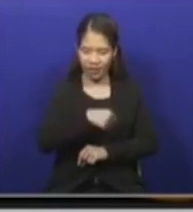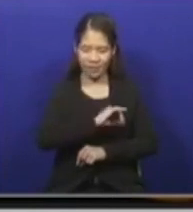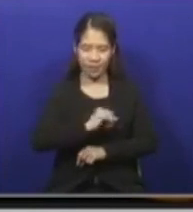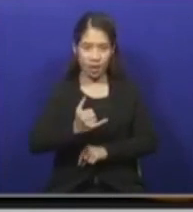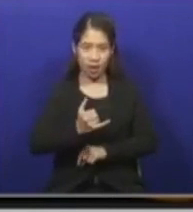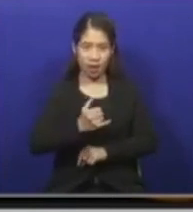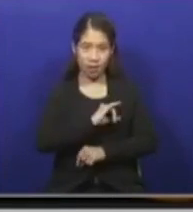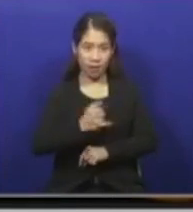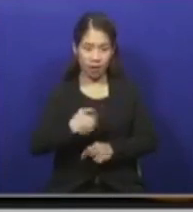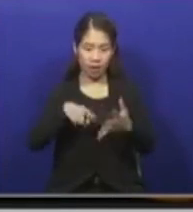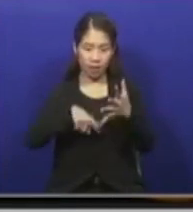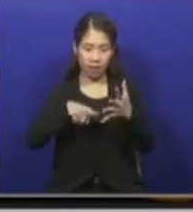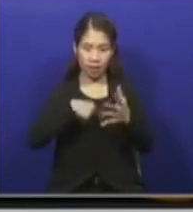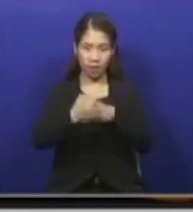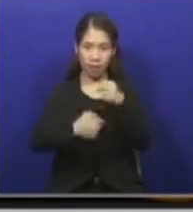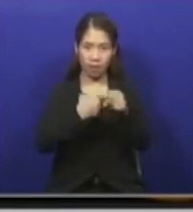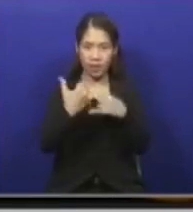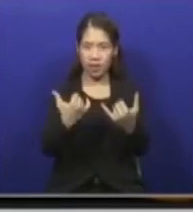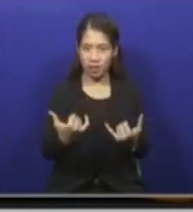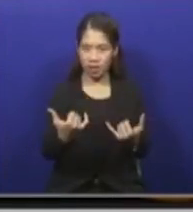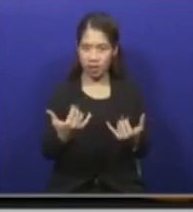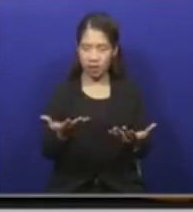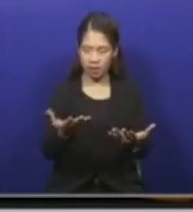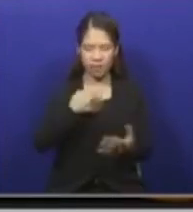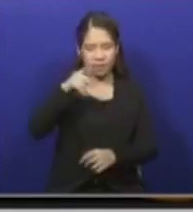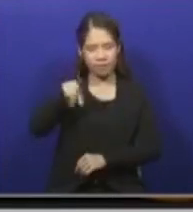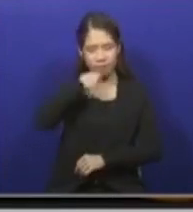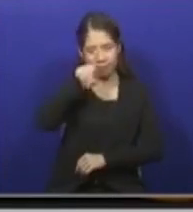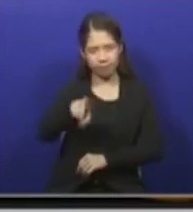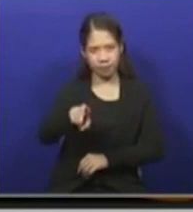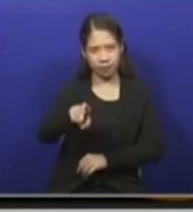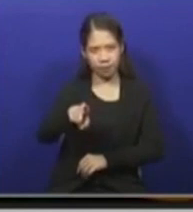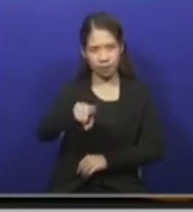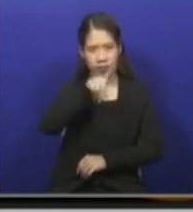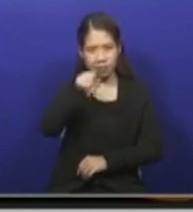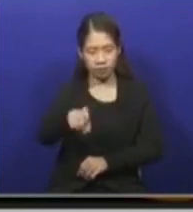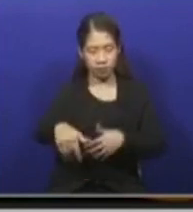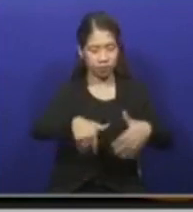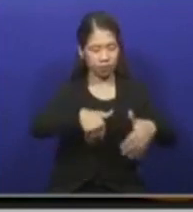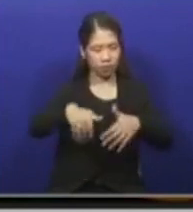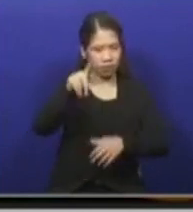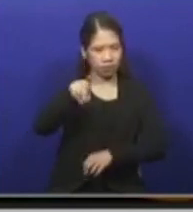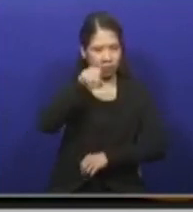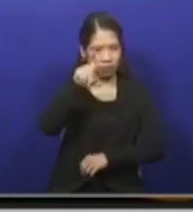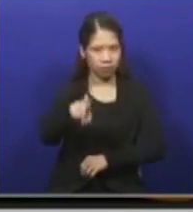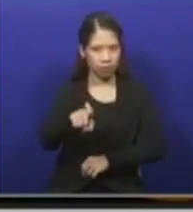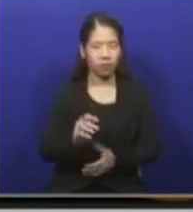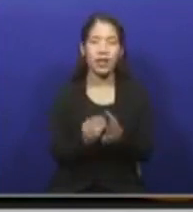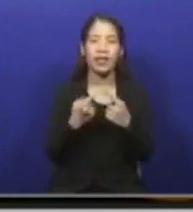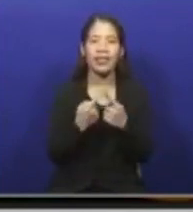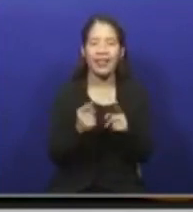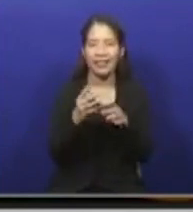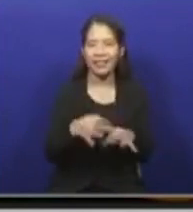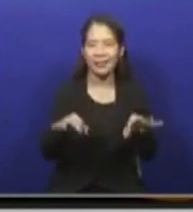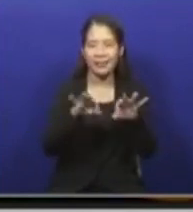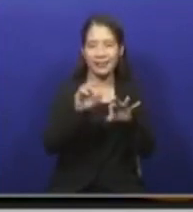ายปีนี้ก็เป็นคำถามที่ต่างๆคนต่างๆสงสัยกันนะครับแต่ที่สำคัญไปกว่านั้นครับท่